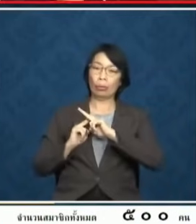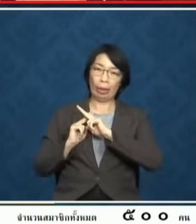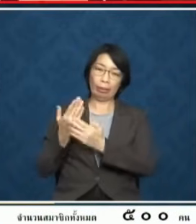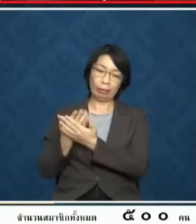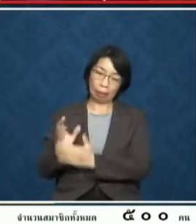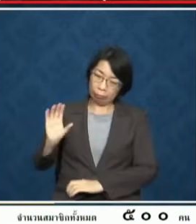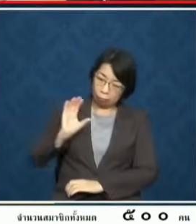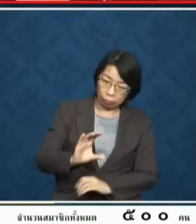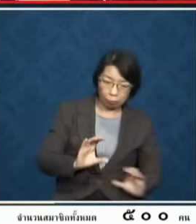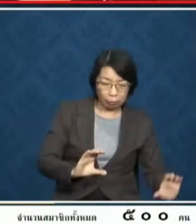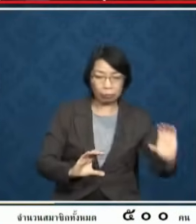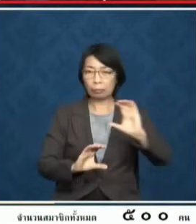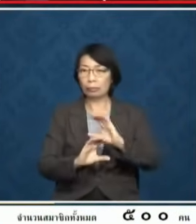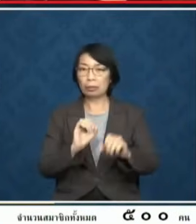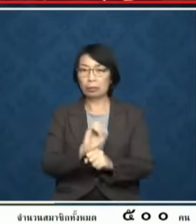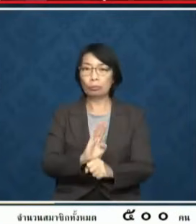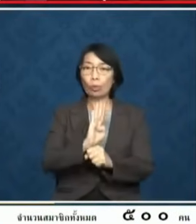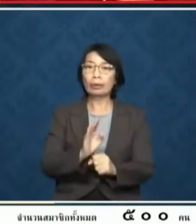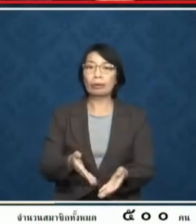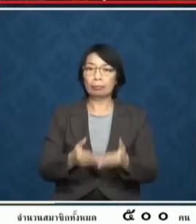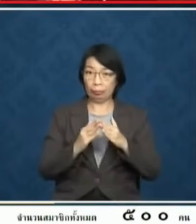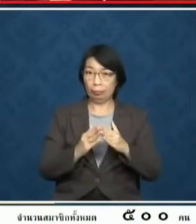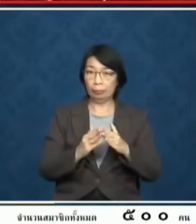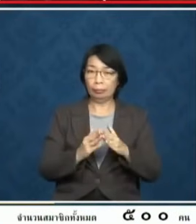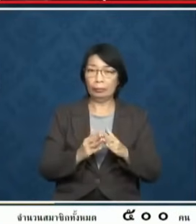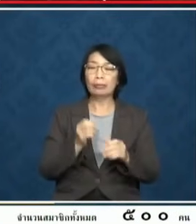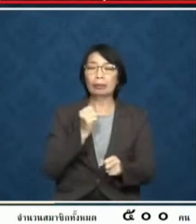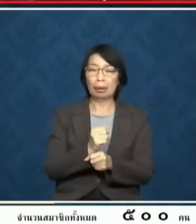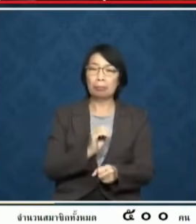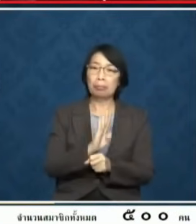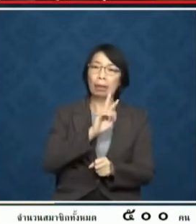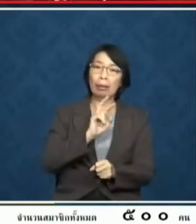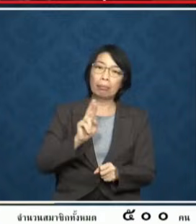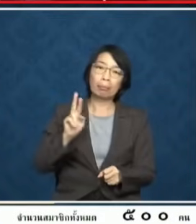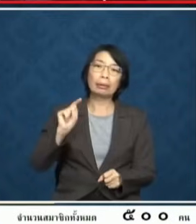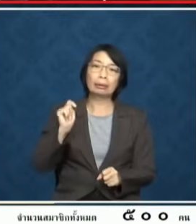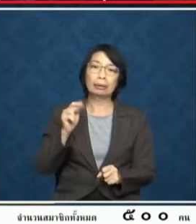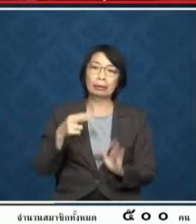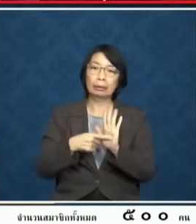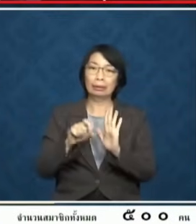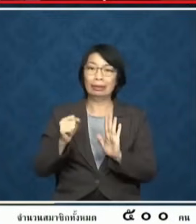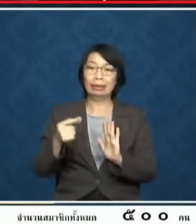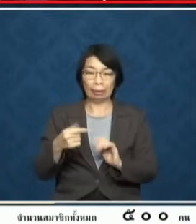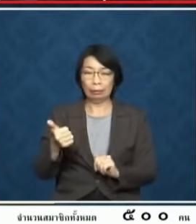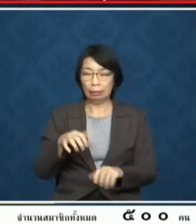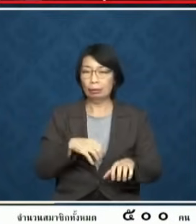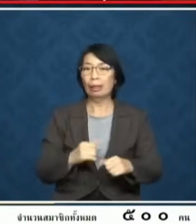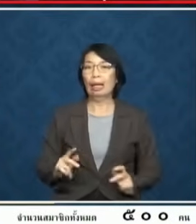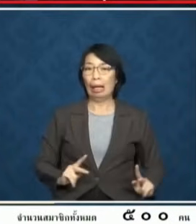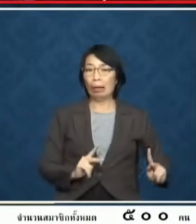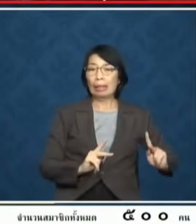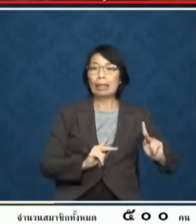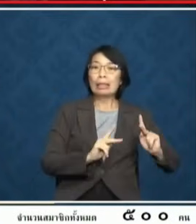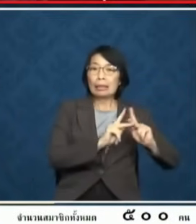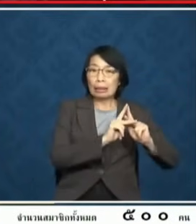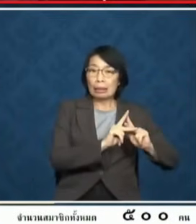ร่วมทำงานจัดตั้งบริษัทหรือจัดตั้งบรรษัทตามที่กำหนดแล้วก็ให้ปลัดกระทรวงพลังงานเป็นกรรมการเพื่อ